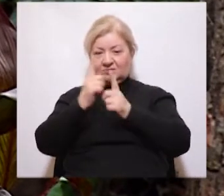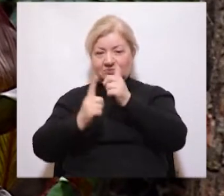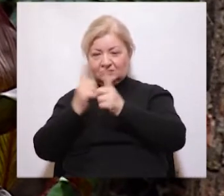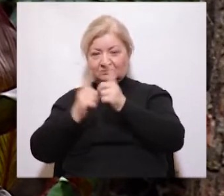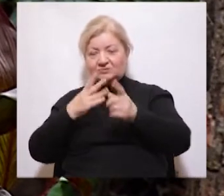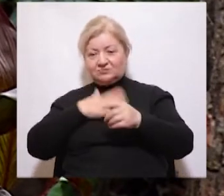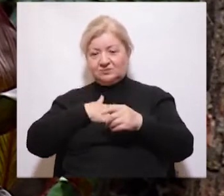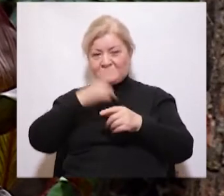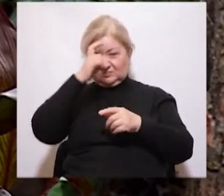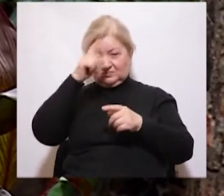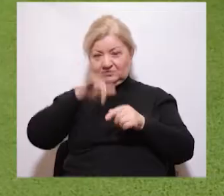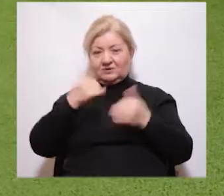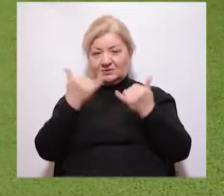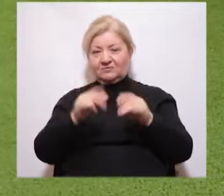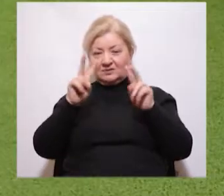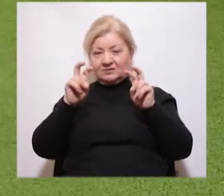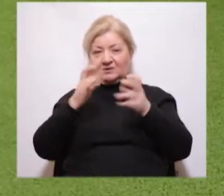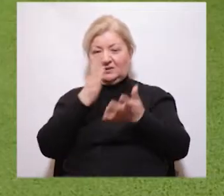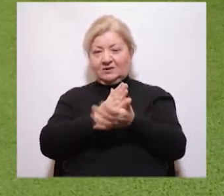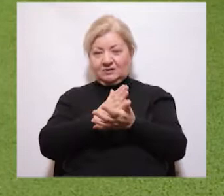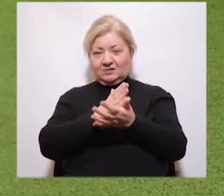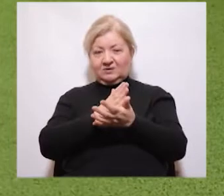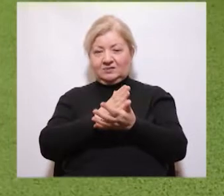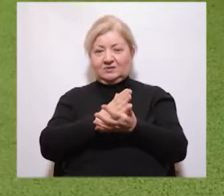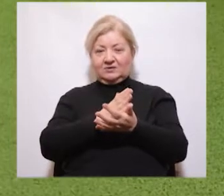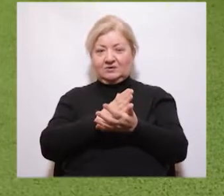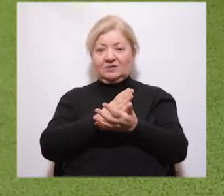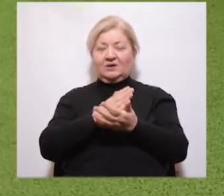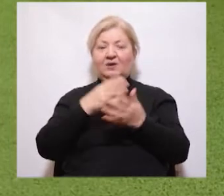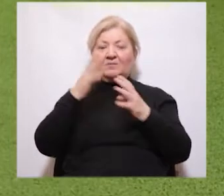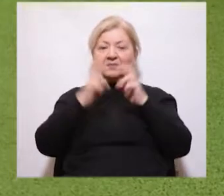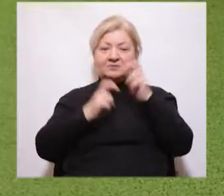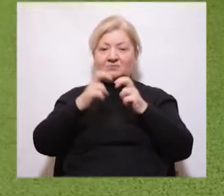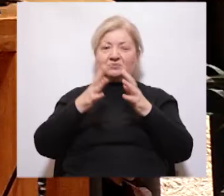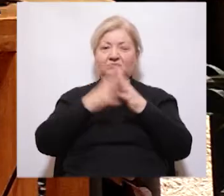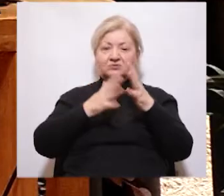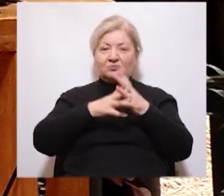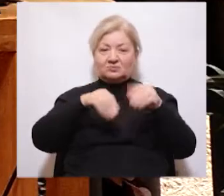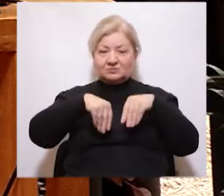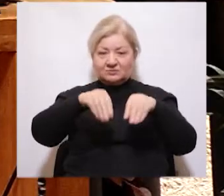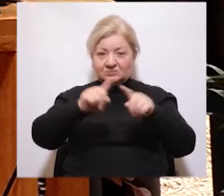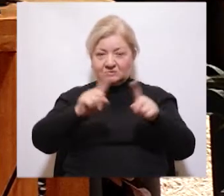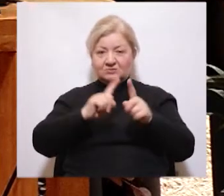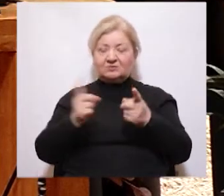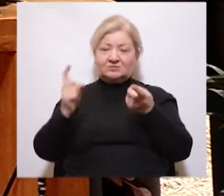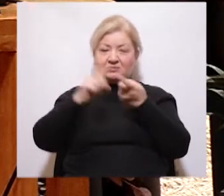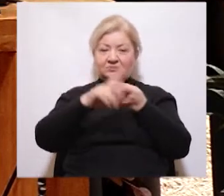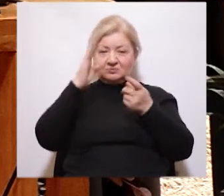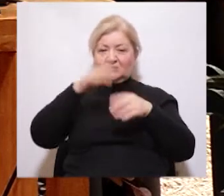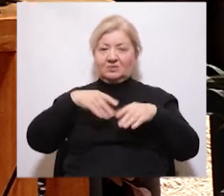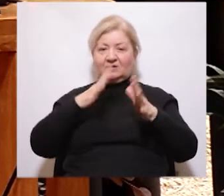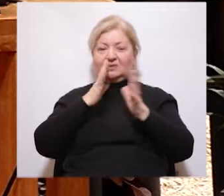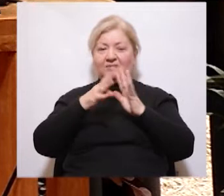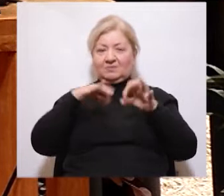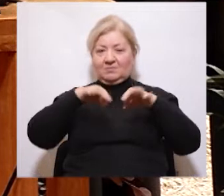ურბანიზაციის გამოწვევებზე ჩვენს ქვეყანაში. დღევანდელი ჩვენი გაკვეთილის თემა კი გახლავთ მრეწველობა, სოფლის მეურნეობა და შევეხებით ასევე